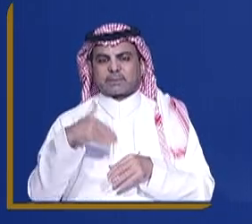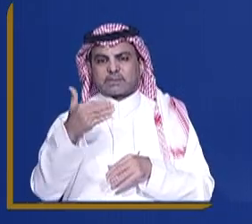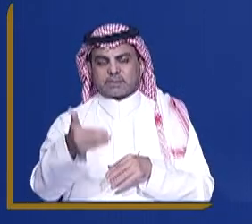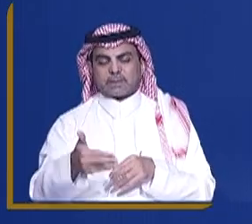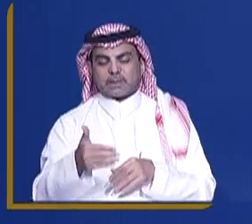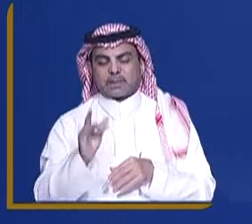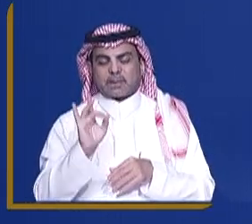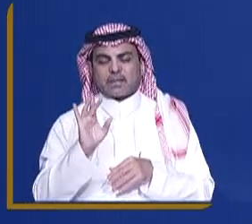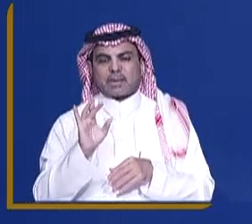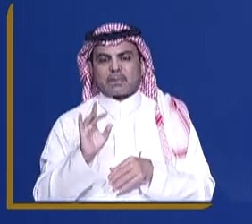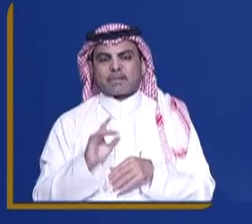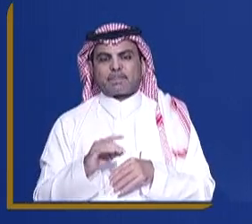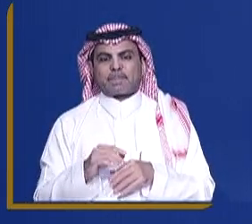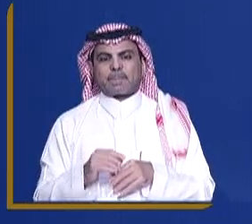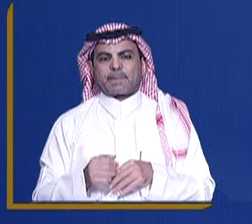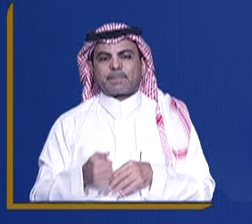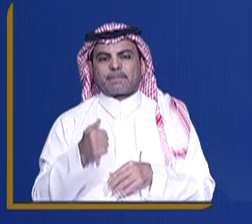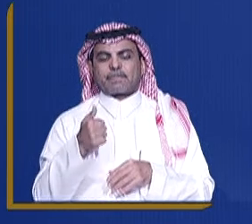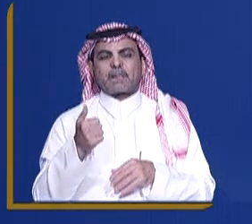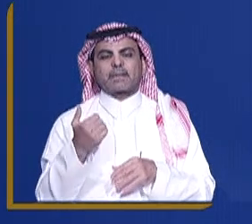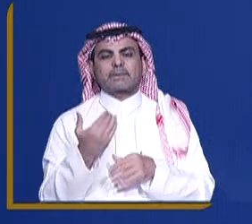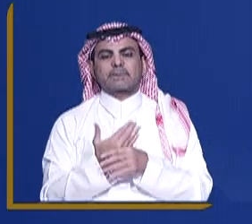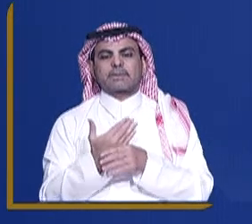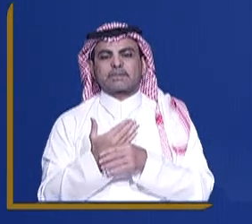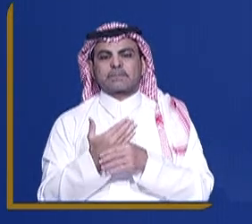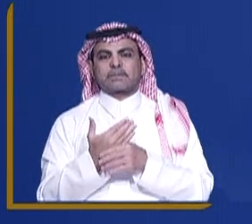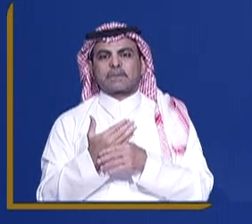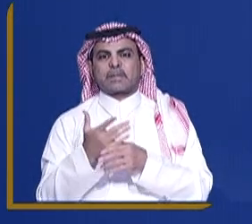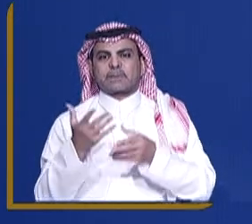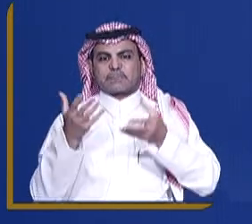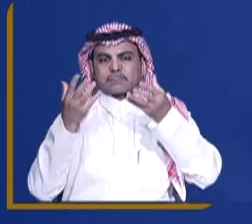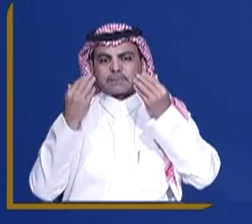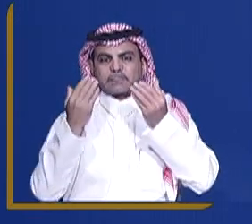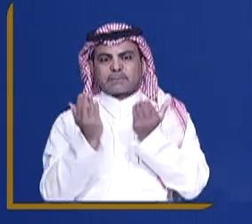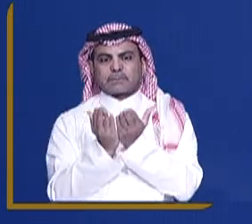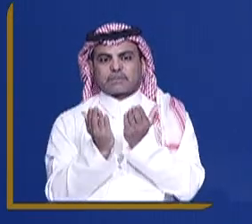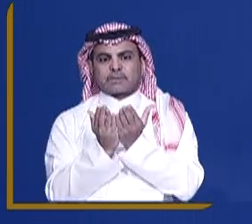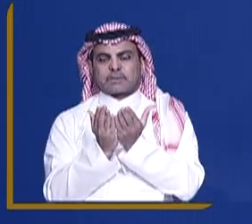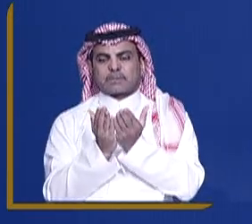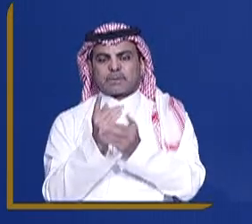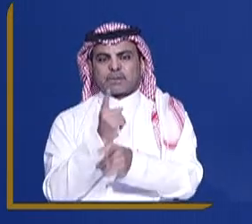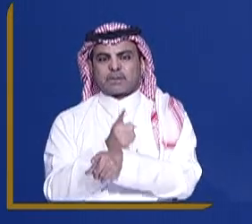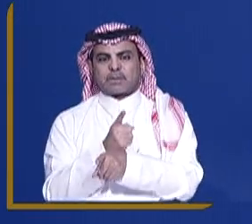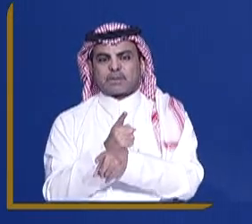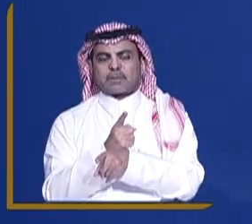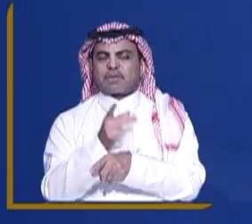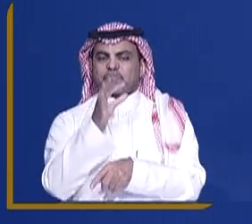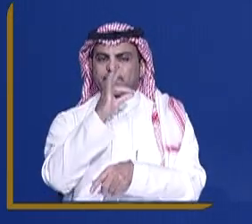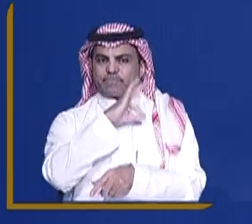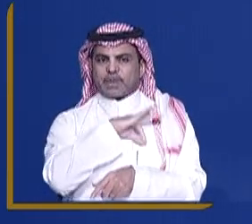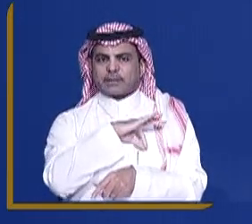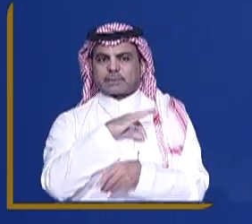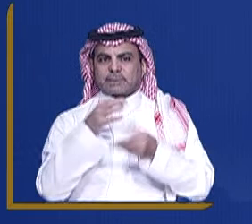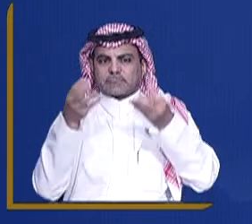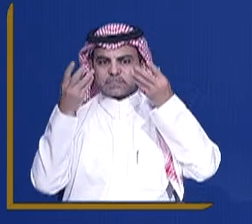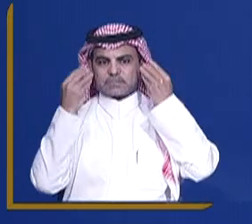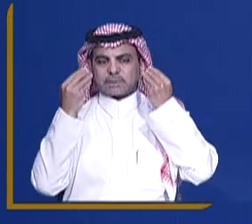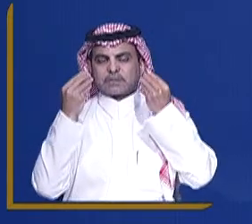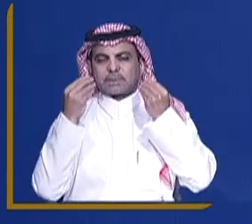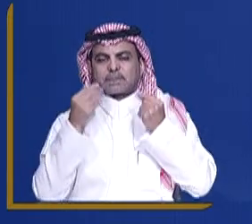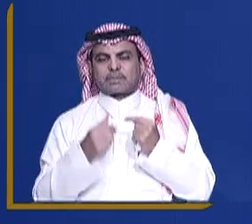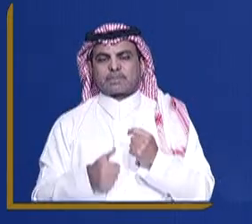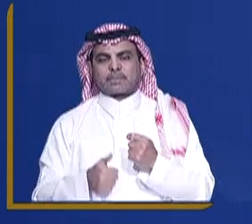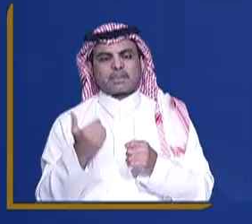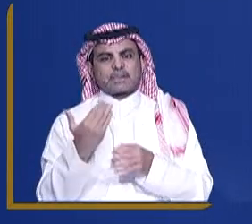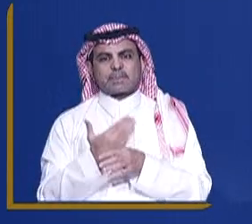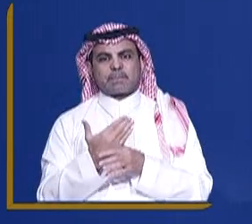إن شاء الله أن يلمس الأثر أبنائي الطلبة والطالبات وزملائي يعني المعلمين والمعلمات،